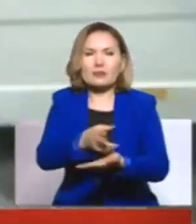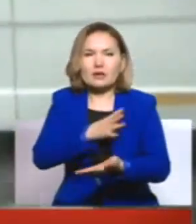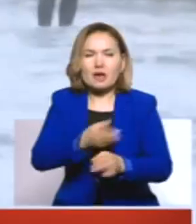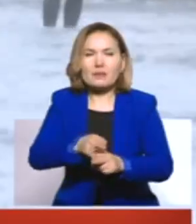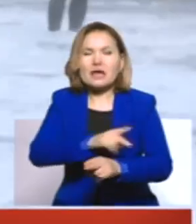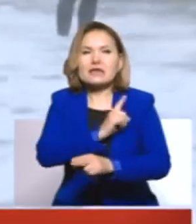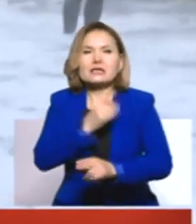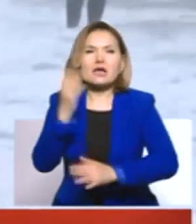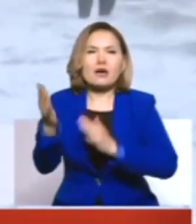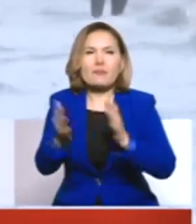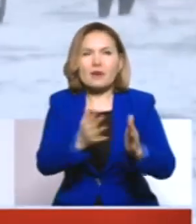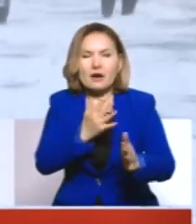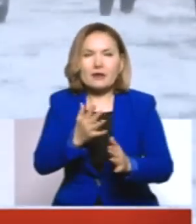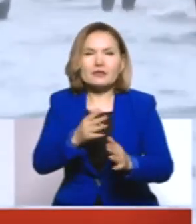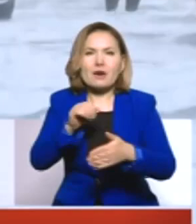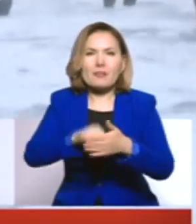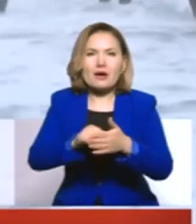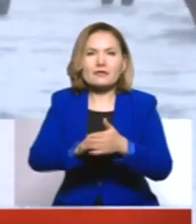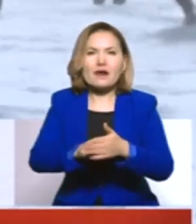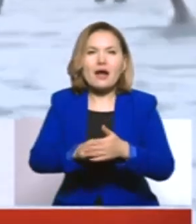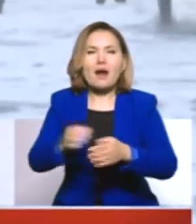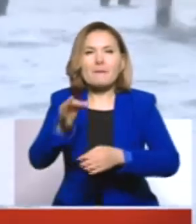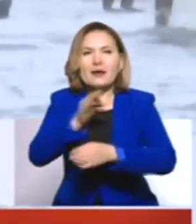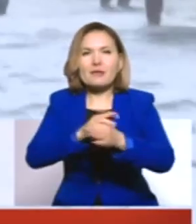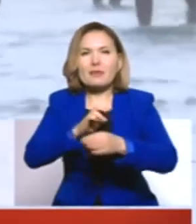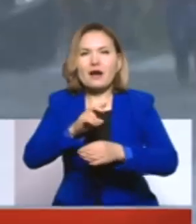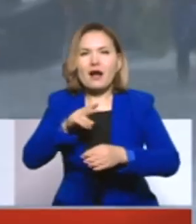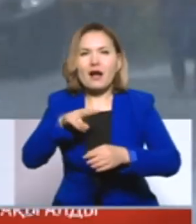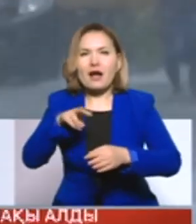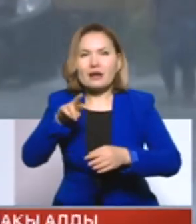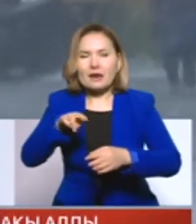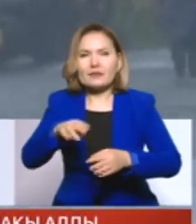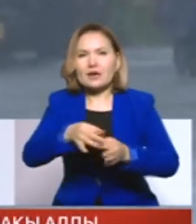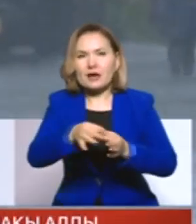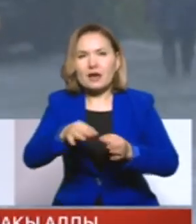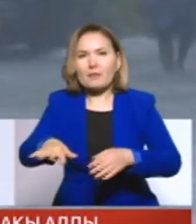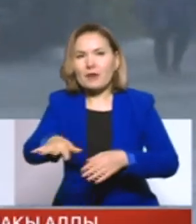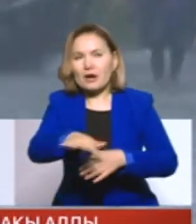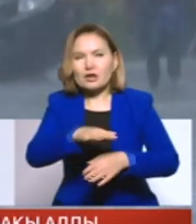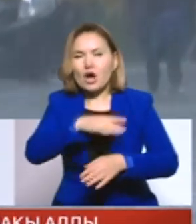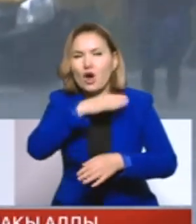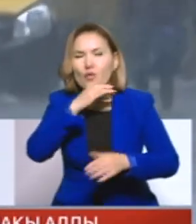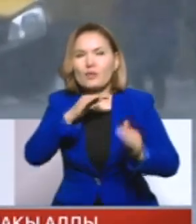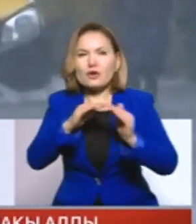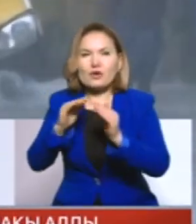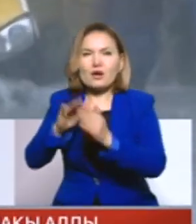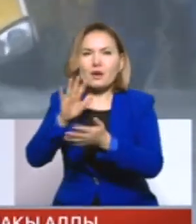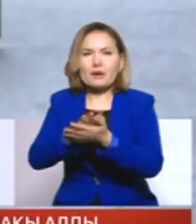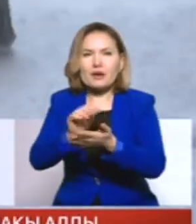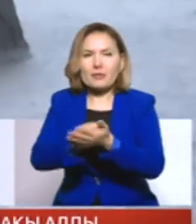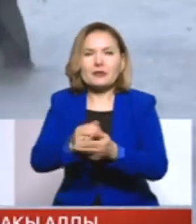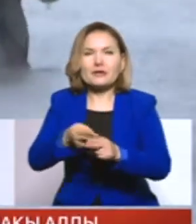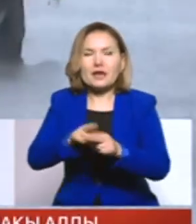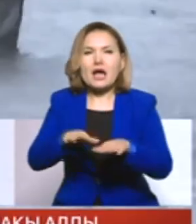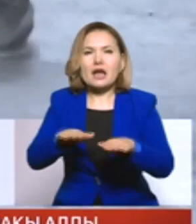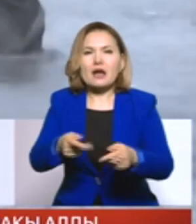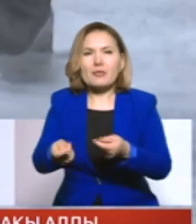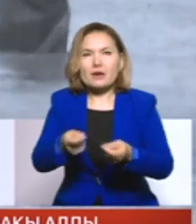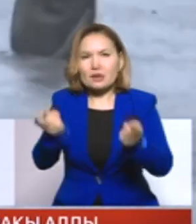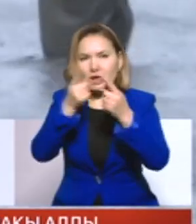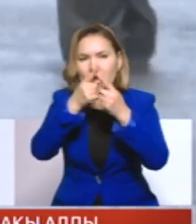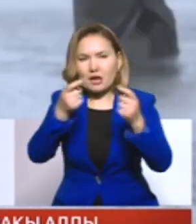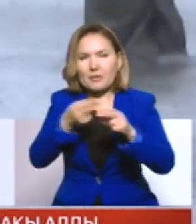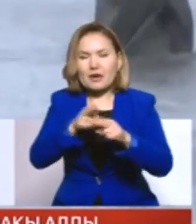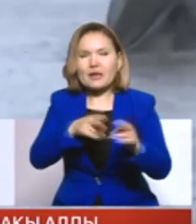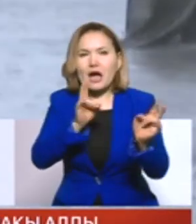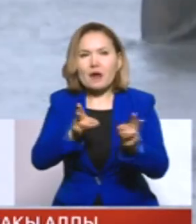жөнелтілген. Сұрапыл желден батыс Бенгалия штатының Джалпайгури округінде талай үй зақымданды. Жергілікті билік өкілдерінің